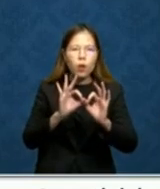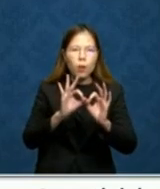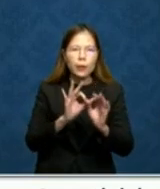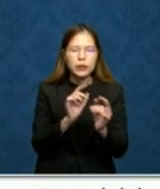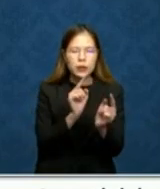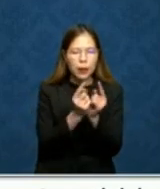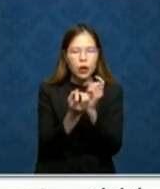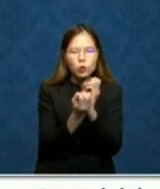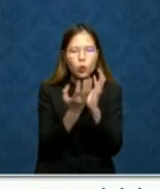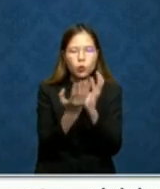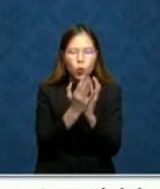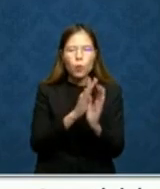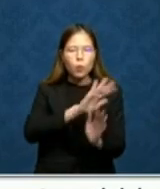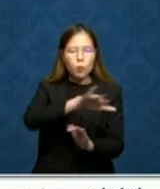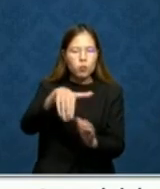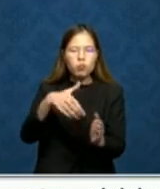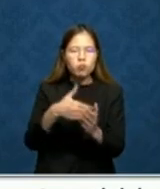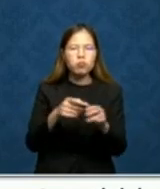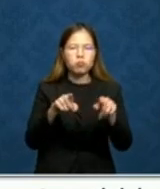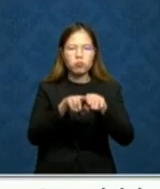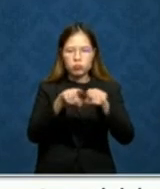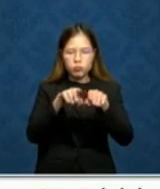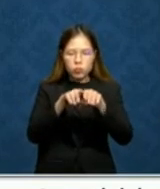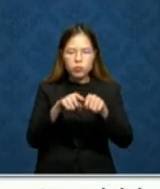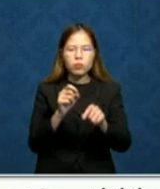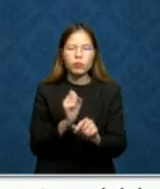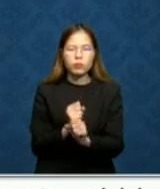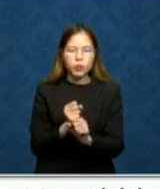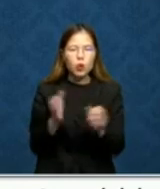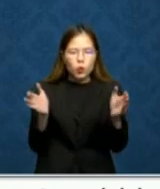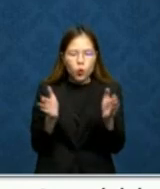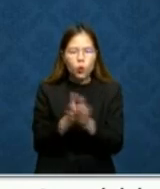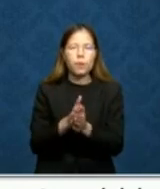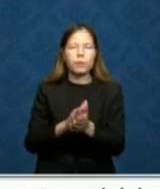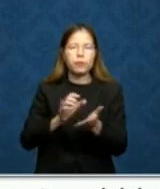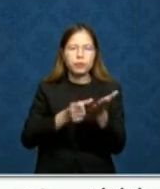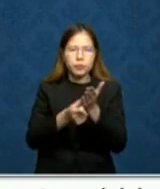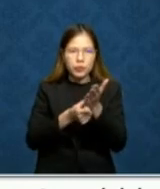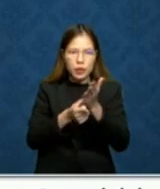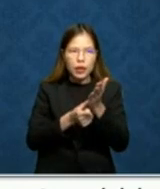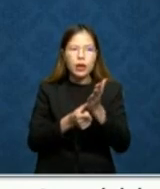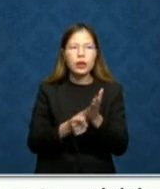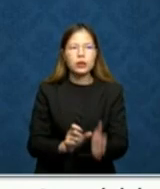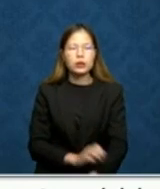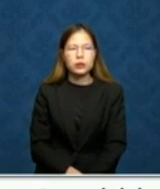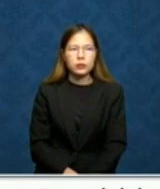จริงๆและเรื่องนี้เป็นสิ่งที่เราต้องร่วมกันแก้ไขค่ะหน้าต่อไปค่ะ